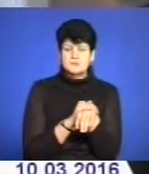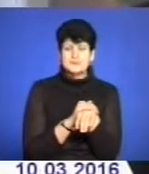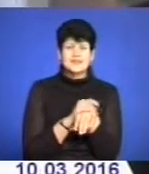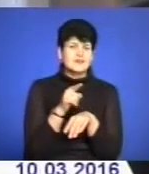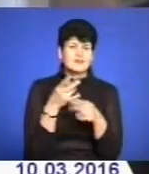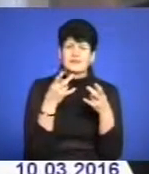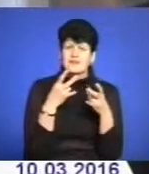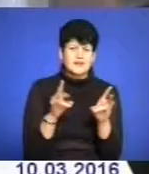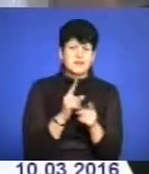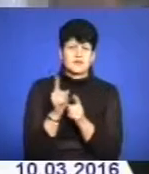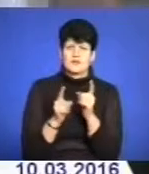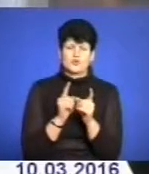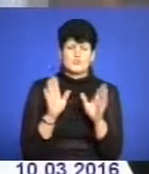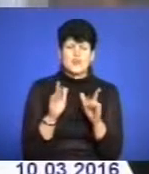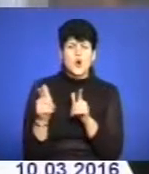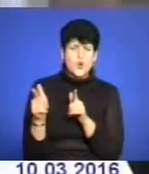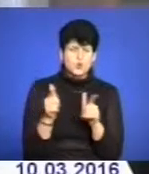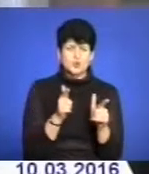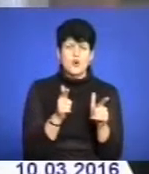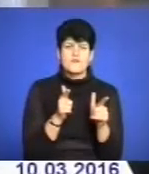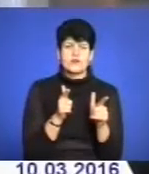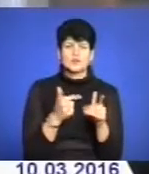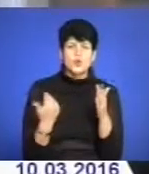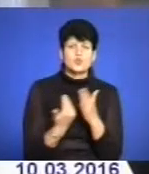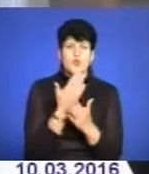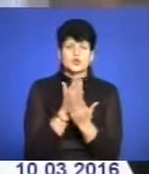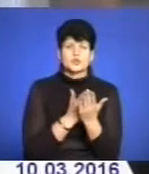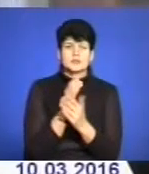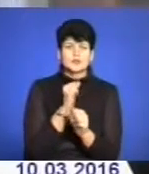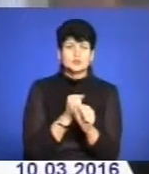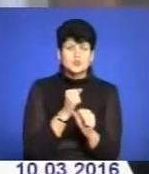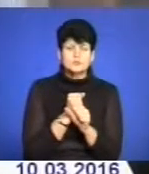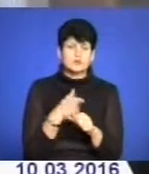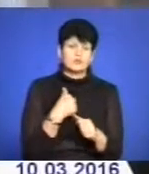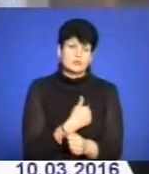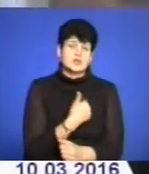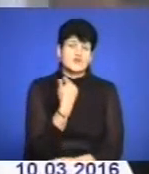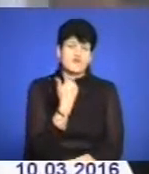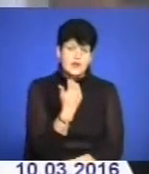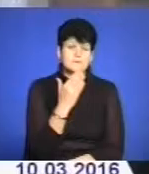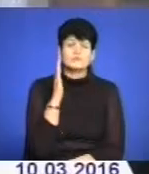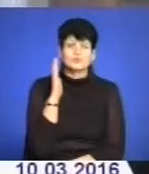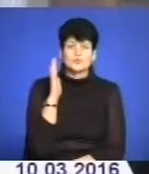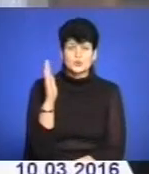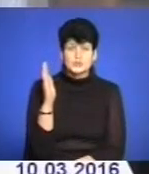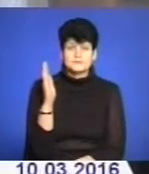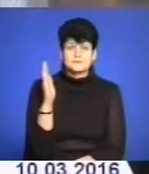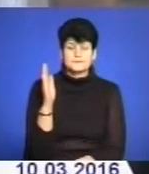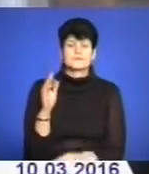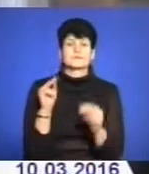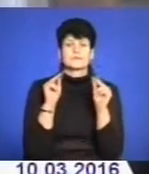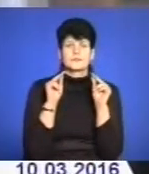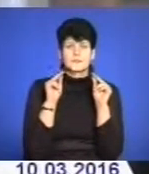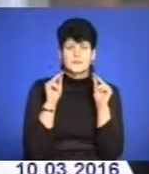ні реформуватися, вона готова людина до нової служби. Тому бажаю вам бути такими